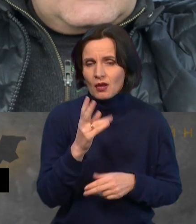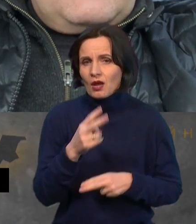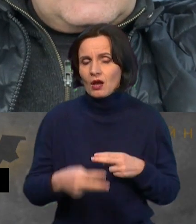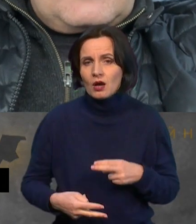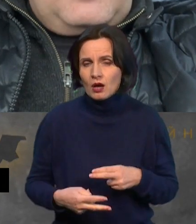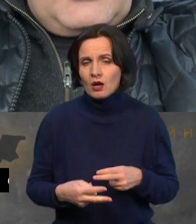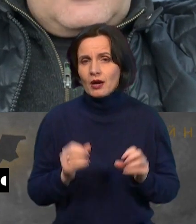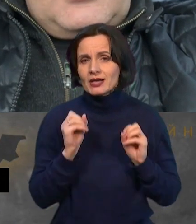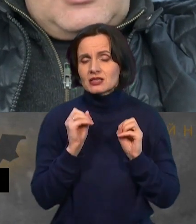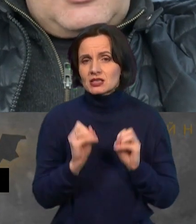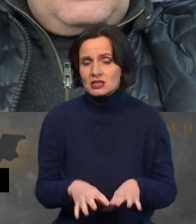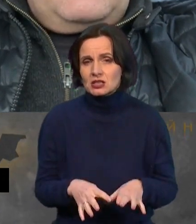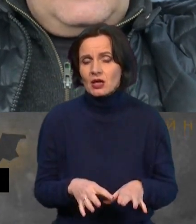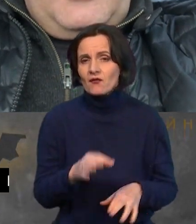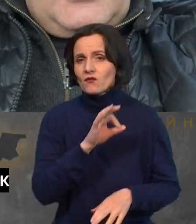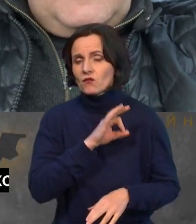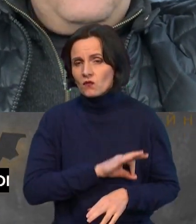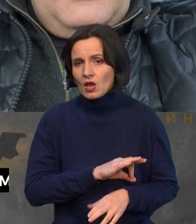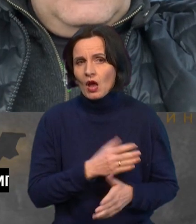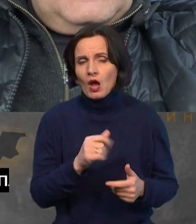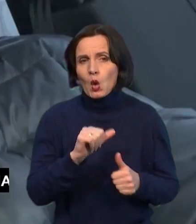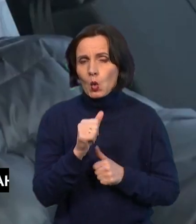закінчуватися і здаватися в експлуатацію ті чи інші будівельні об'єкти.